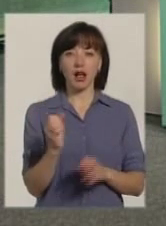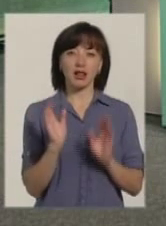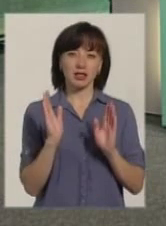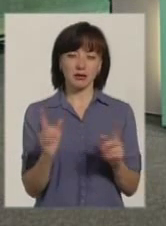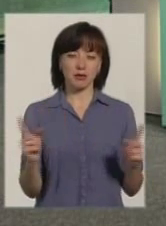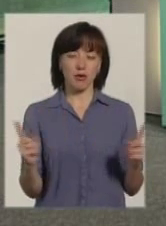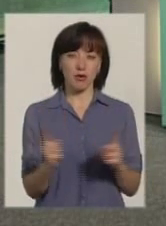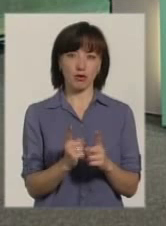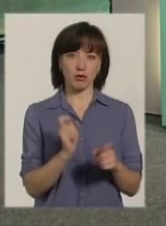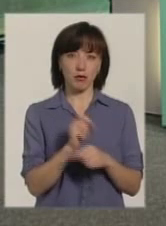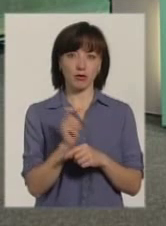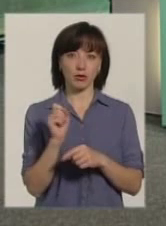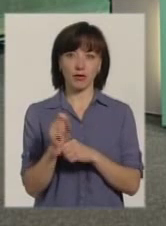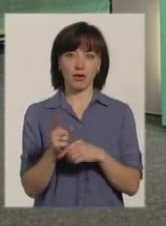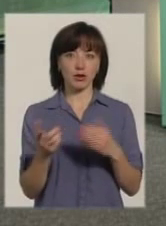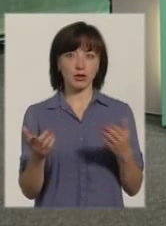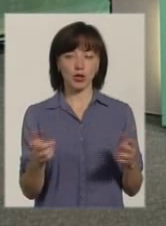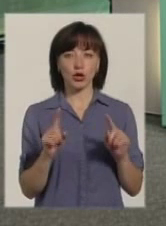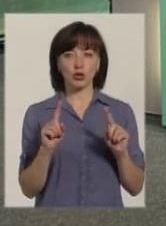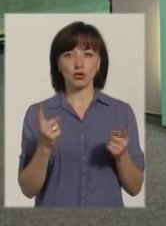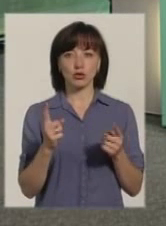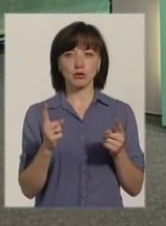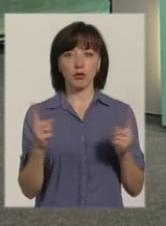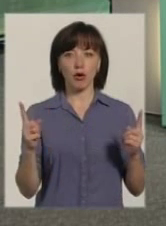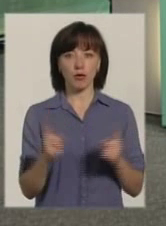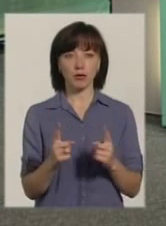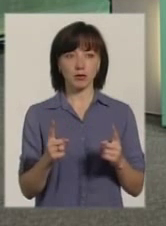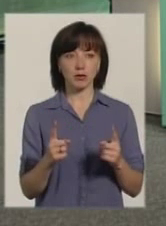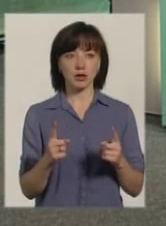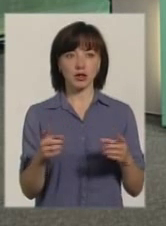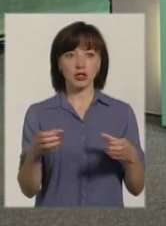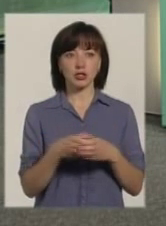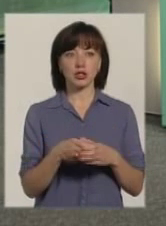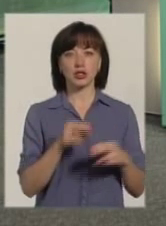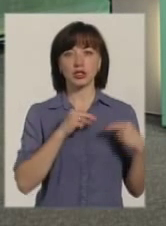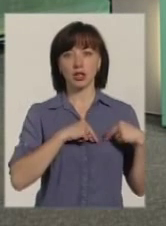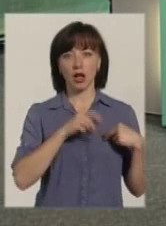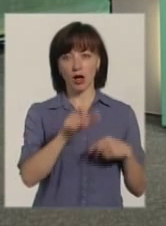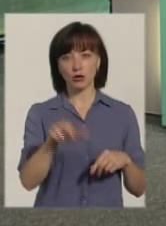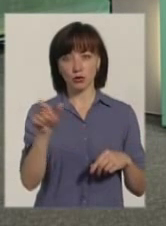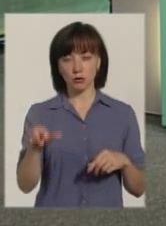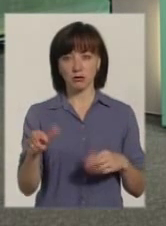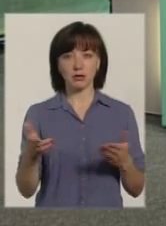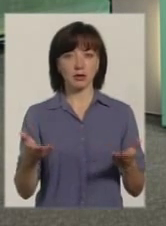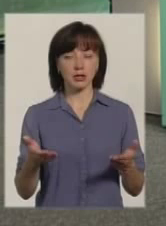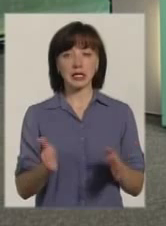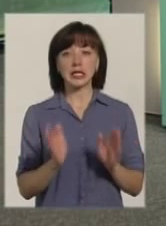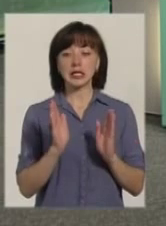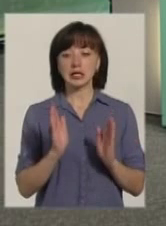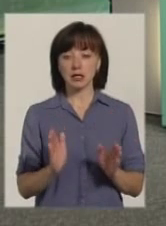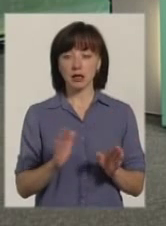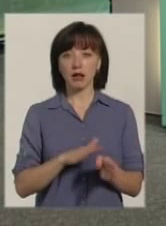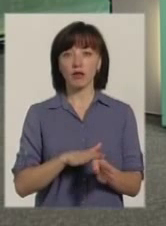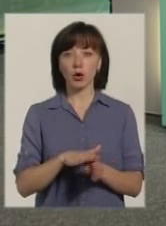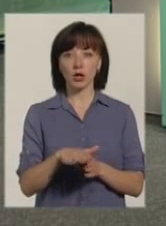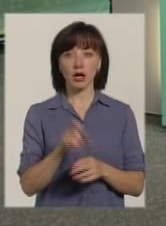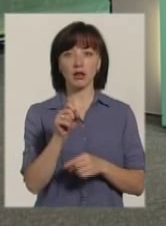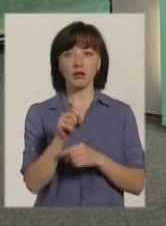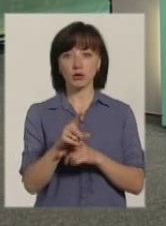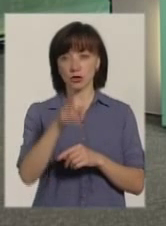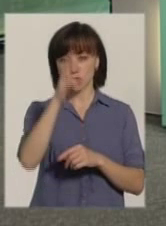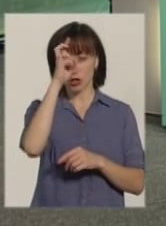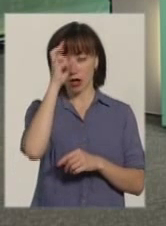обрізаними повноваженнями, з дуже обрізаним штатом, з невеликим. Тобто тільки виконання функції